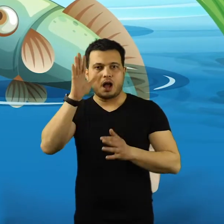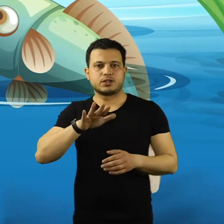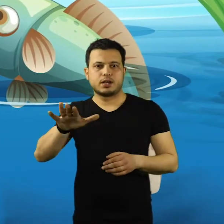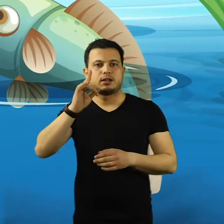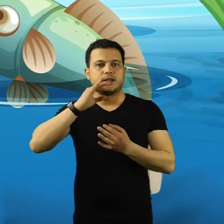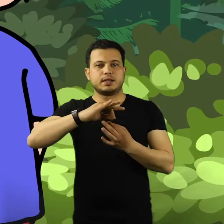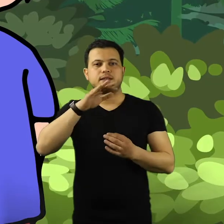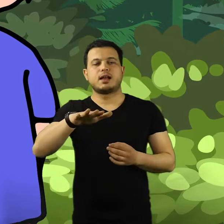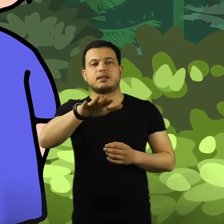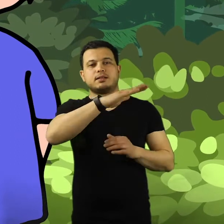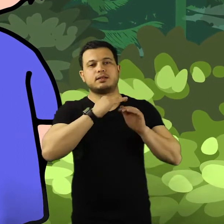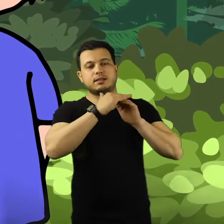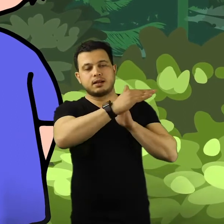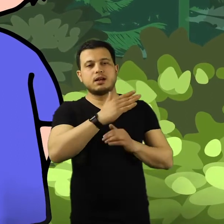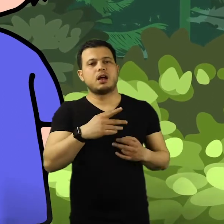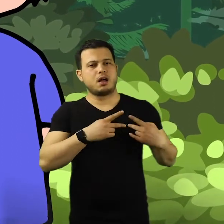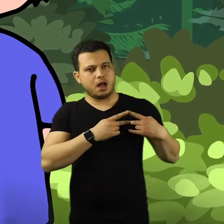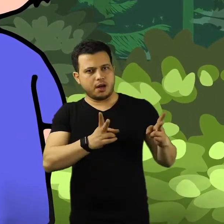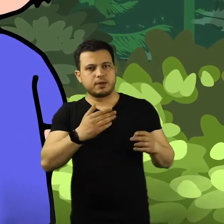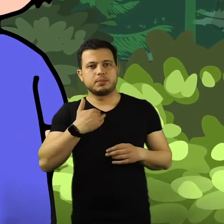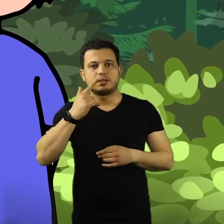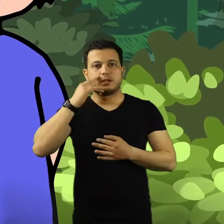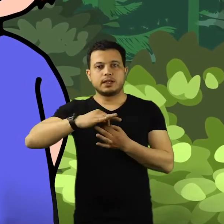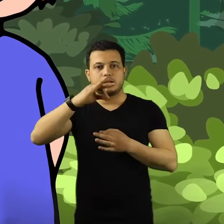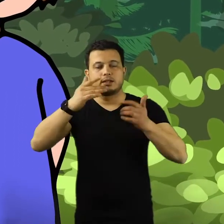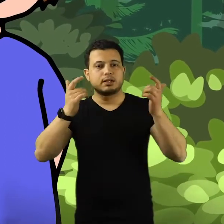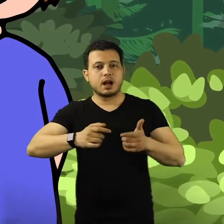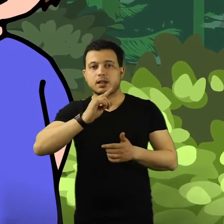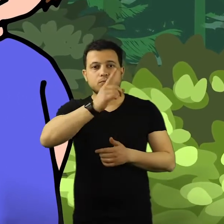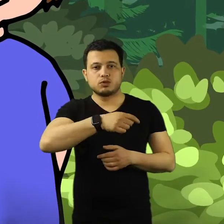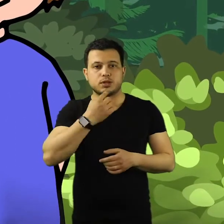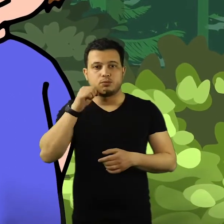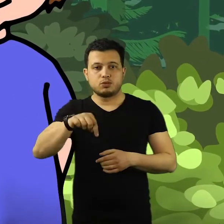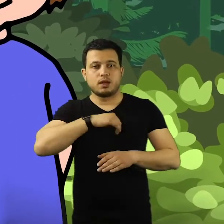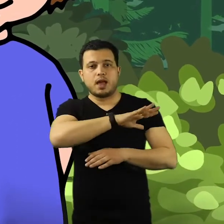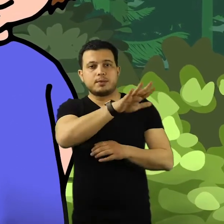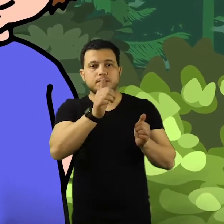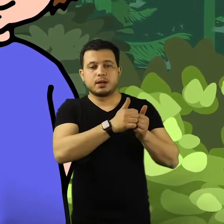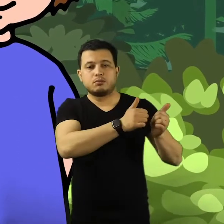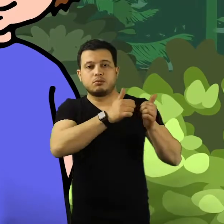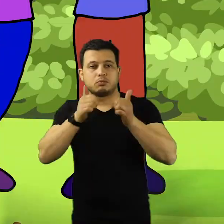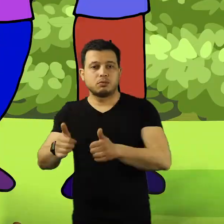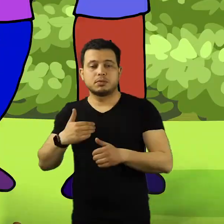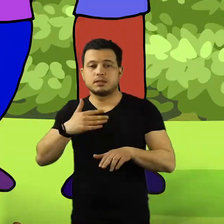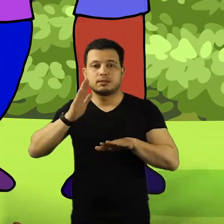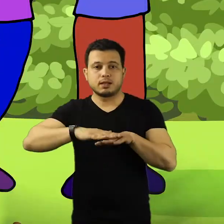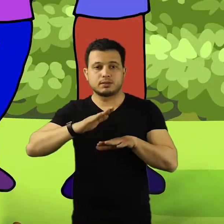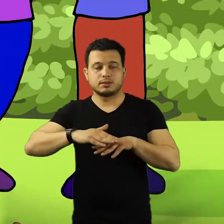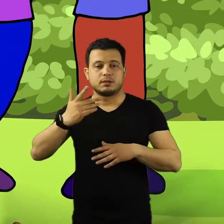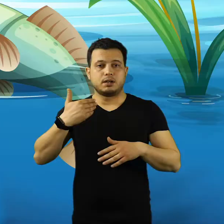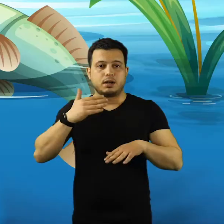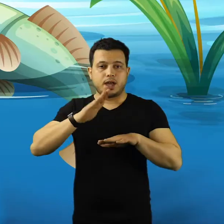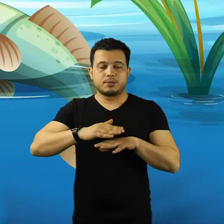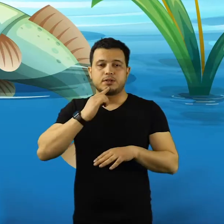geri dönerler Peki insanları nereden bulacağız? Onları buraya nasıl getireceğiz? Ben biliyorum